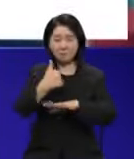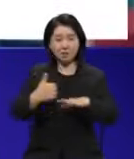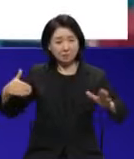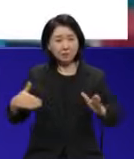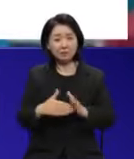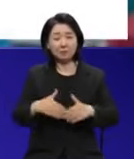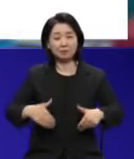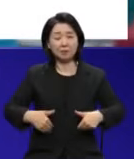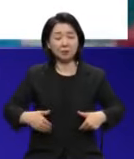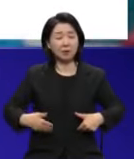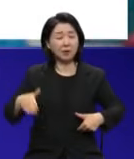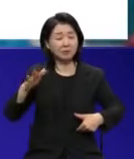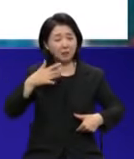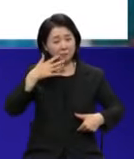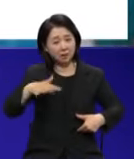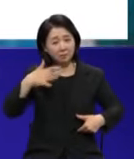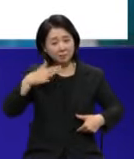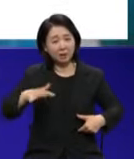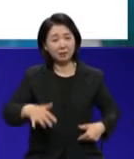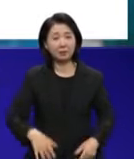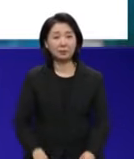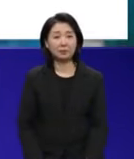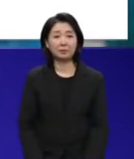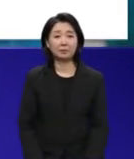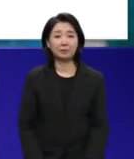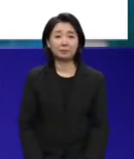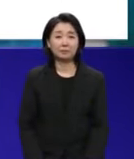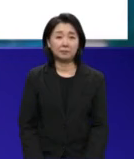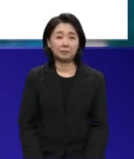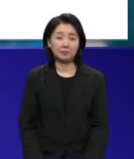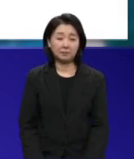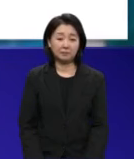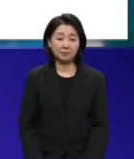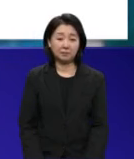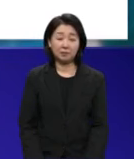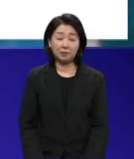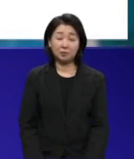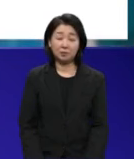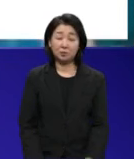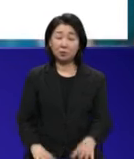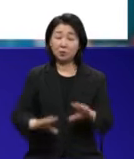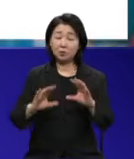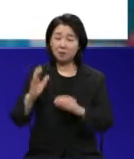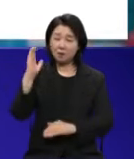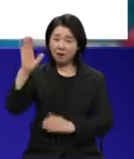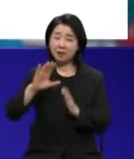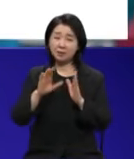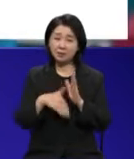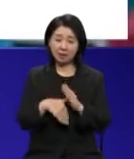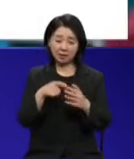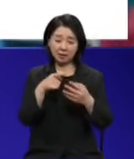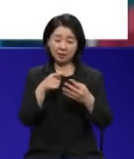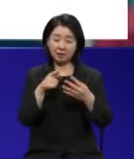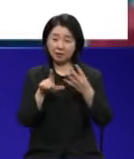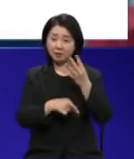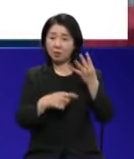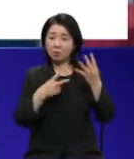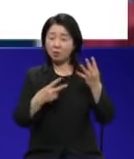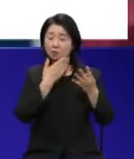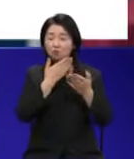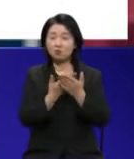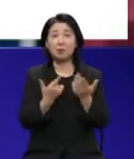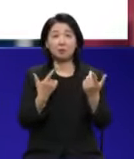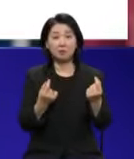지었었는데 그러지 못했고 의정 같은 경우도 4월 1일 날 담화가 굉장히 변곡점이 될 수 있다라는 전망을 많이 했었거든요 대통령